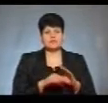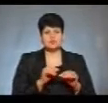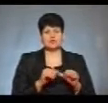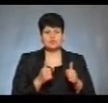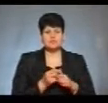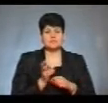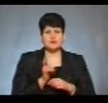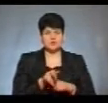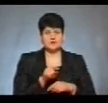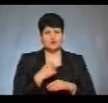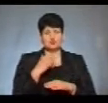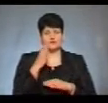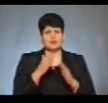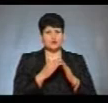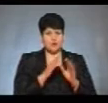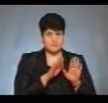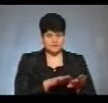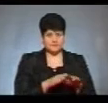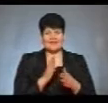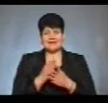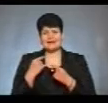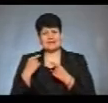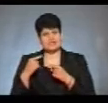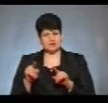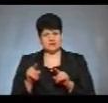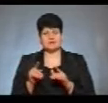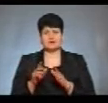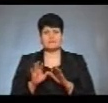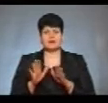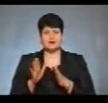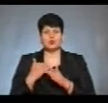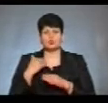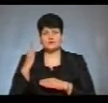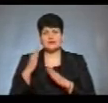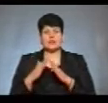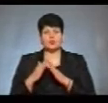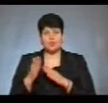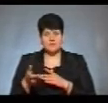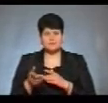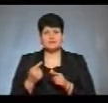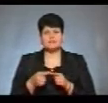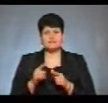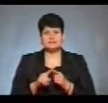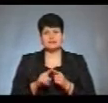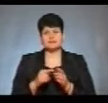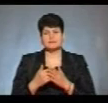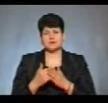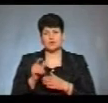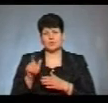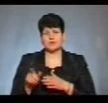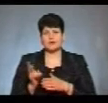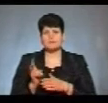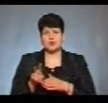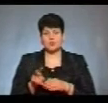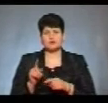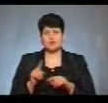значить, вдома. Є інший варіант також голосування людей вдома – це, скажімо, значить, людина приходить, їхній